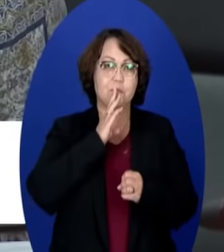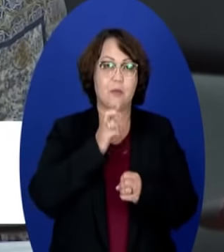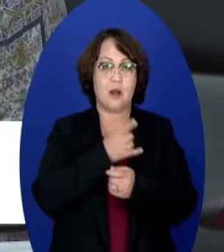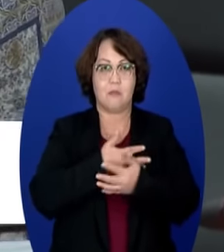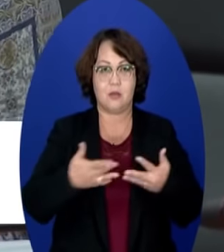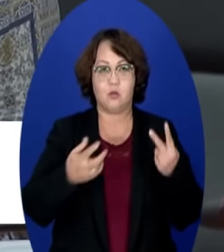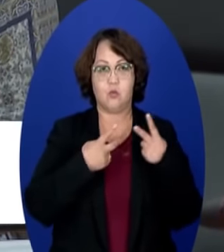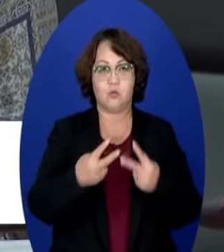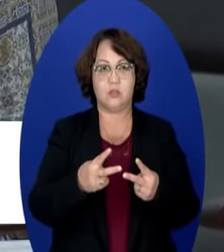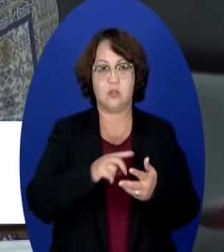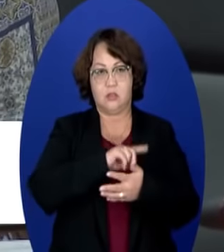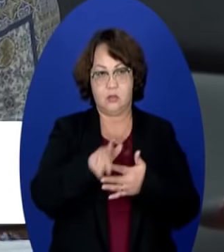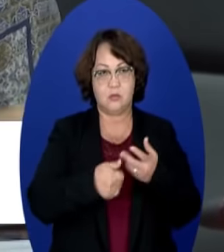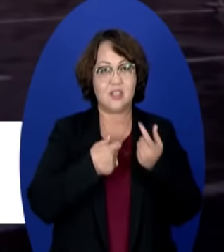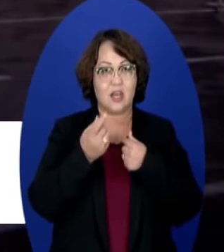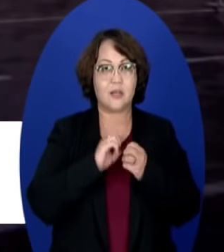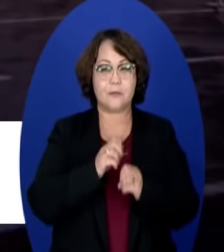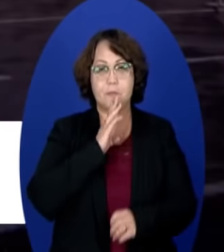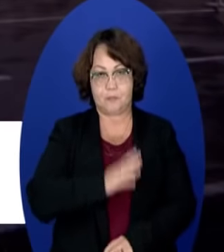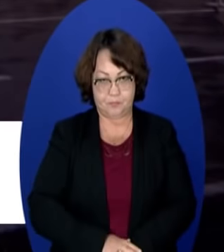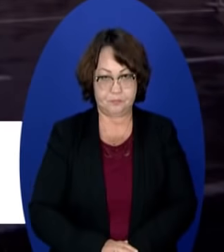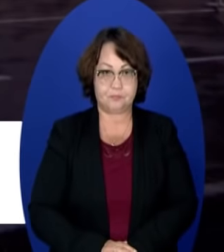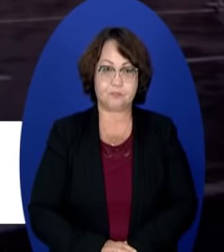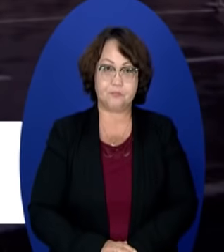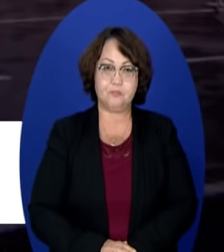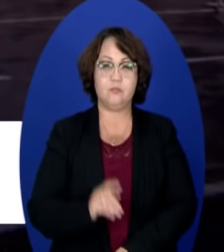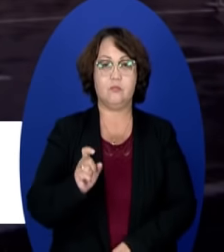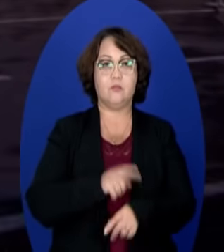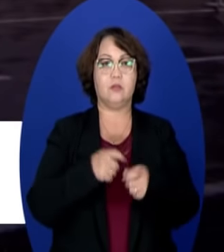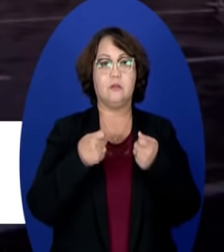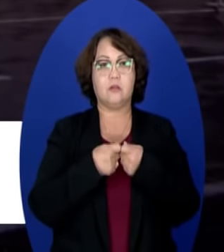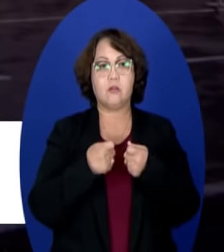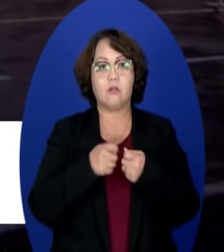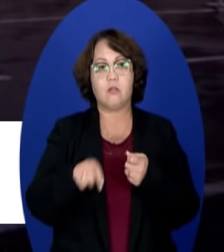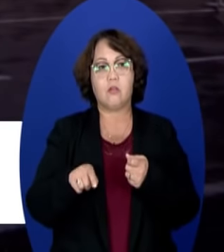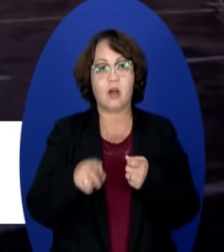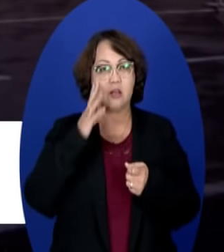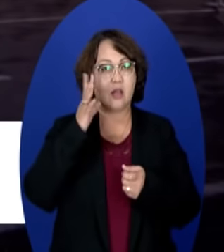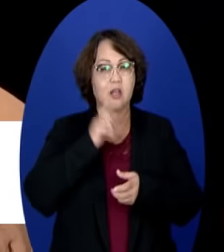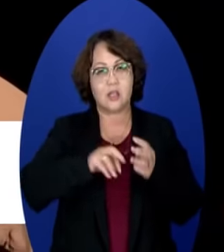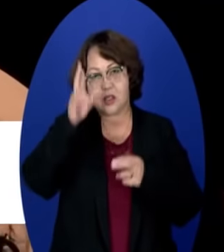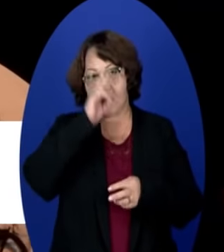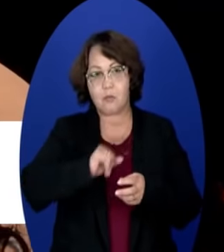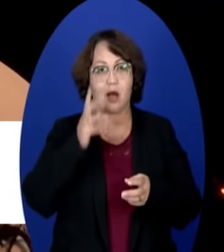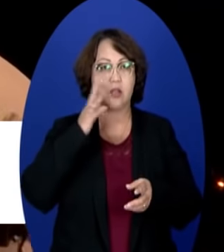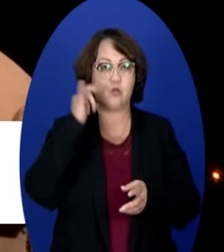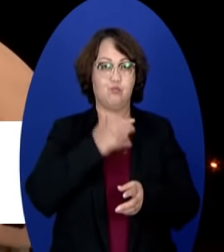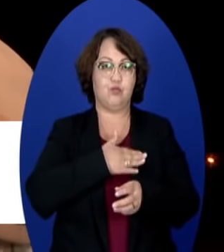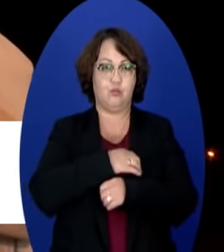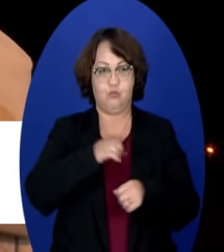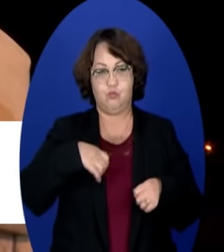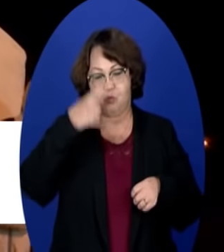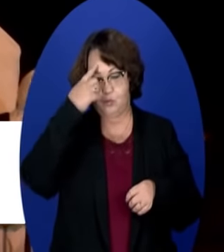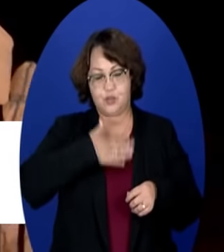бүтээгдэхүүн үйлчилгээнүүд дээр яриа хилцээ хийх юм аа. Энэ үеэр гадаад харилцааны яамнаас хилийн чандаас иргэдэд татан авч байгаа талаар мөн